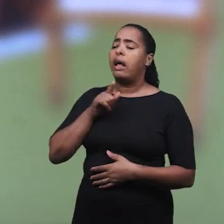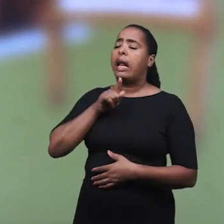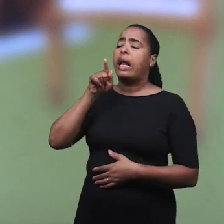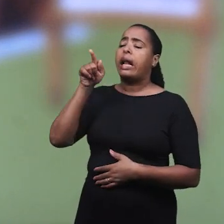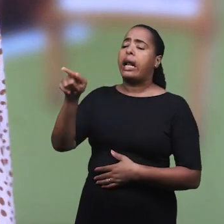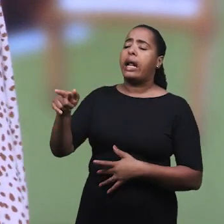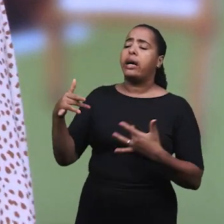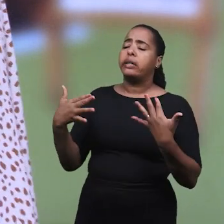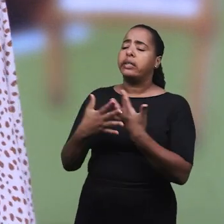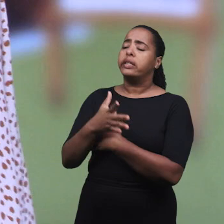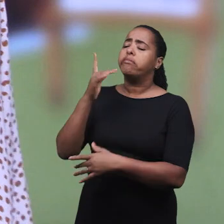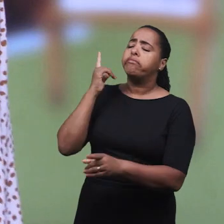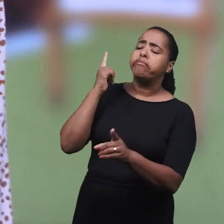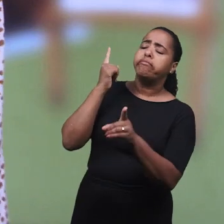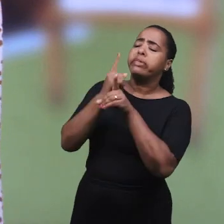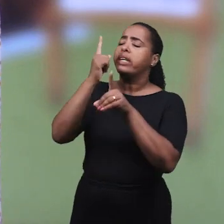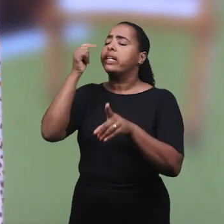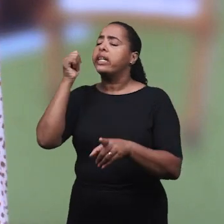Philistins.